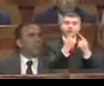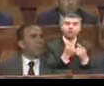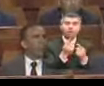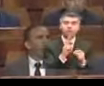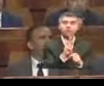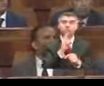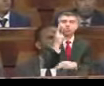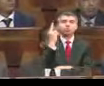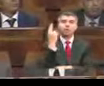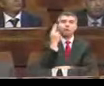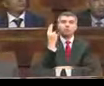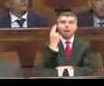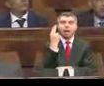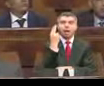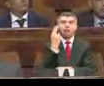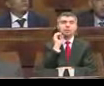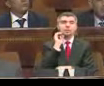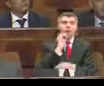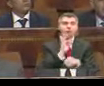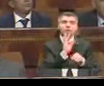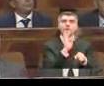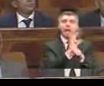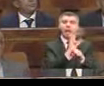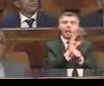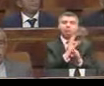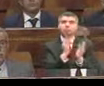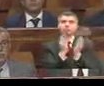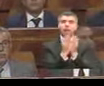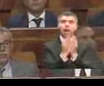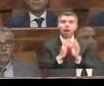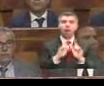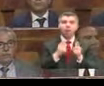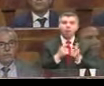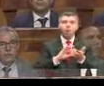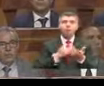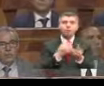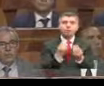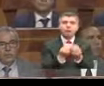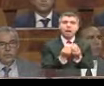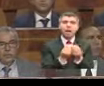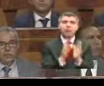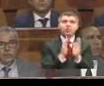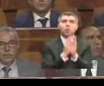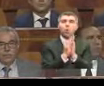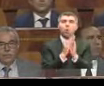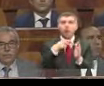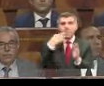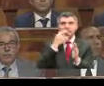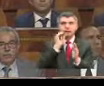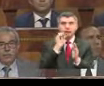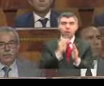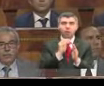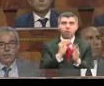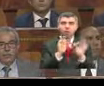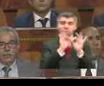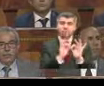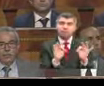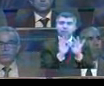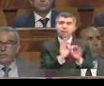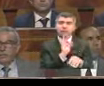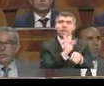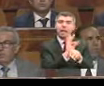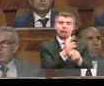الامازيغيه ولم يتم ادماجها الى يومنا هذا. بالاضافه كذلك ان هناك يعني غموض فيما يتعلق بالرؤيه الاستراتيجيه ديال